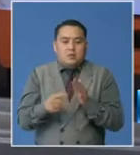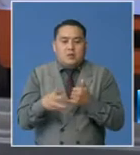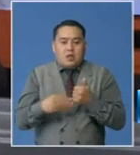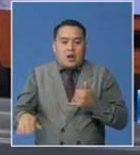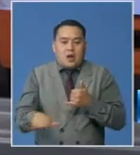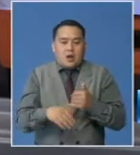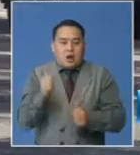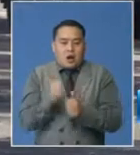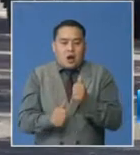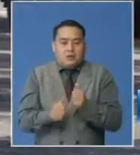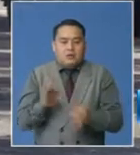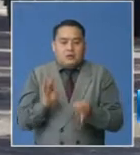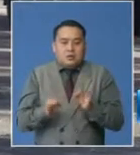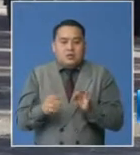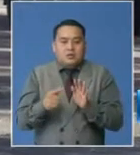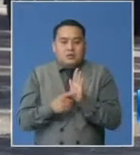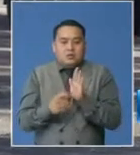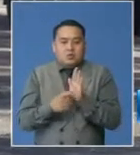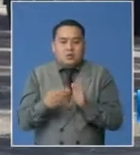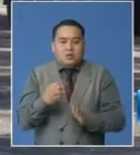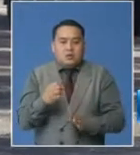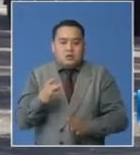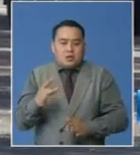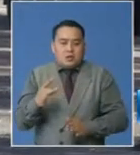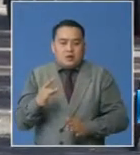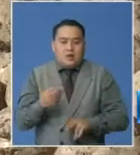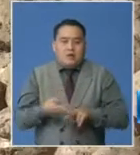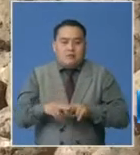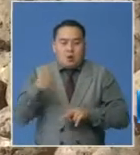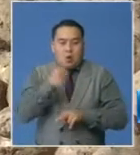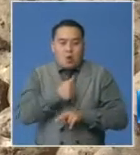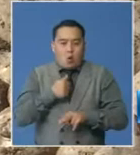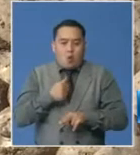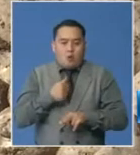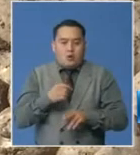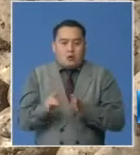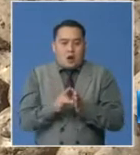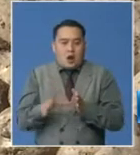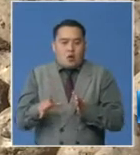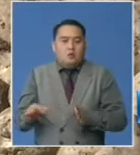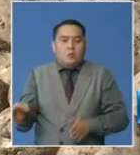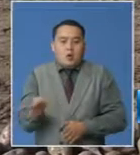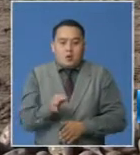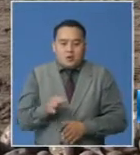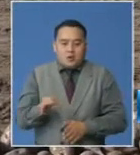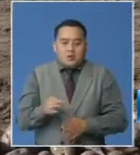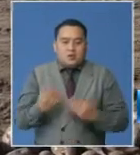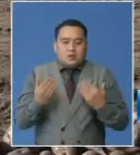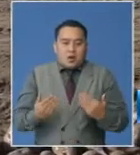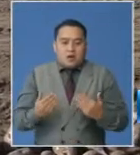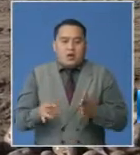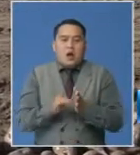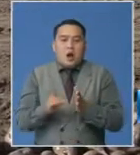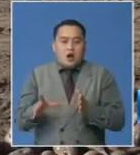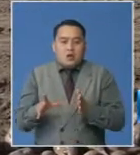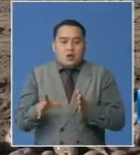И каждый гектар дал в среднем по 700 центнеров. Урожай нынешнего года пока не превзойденный рекорд по области. До этого дня позицию